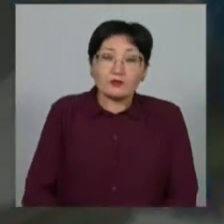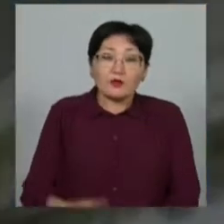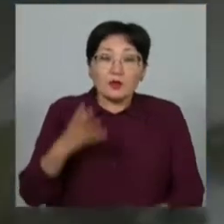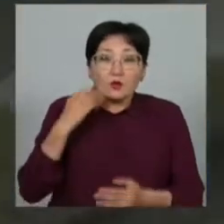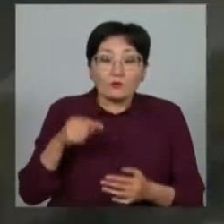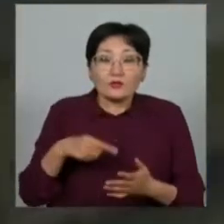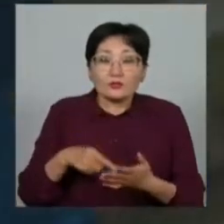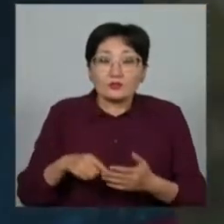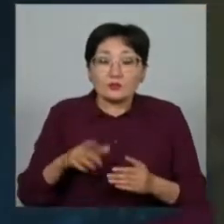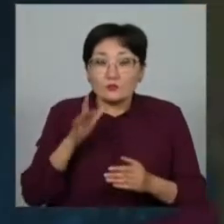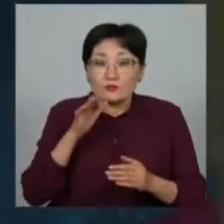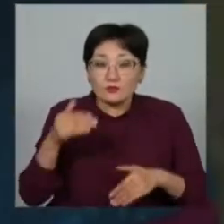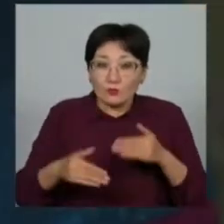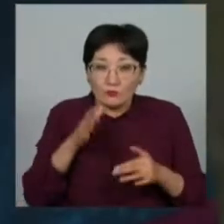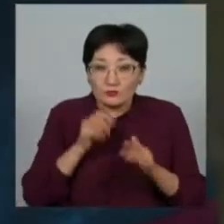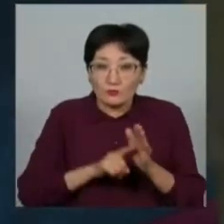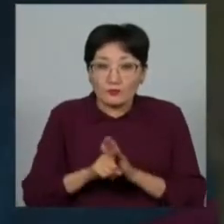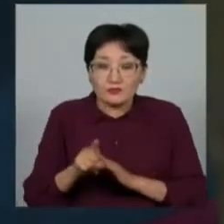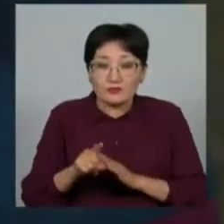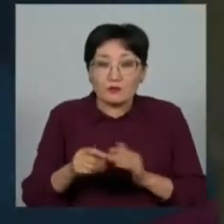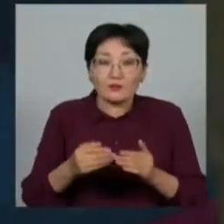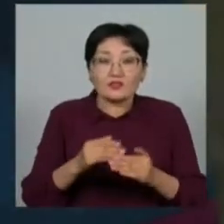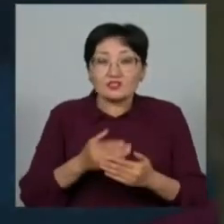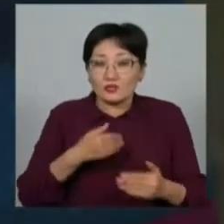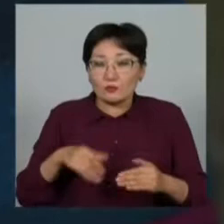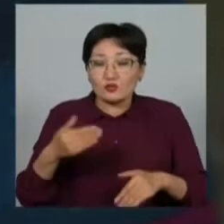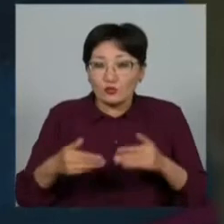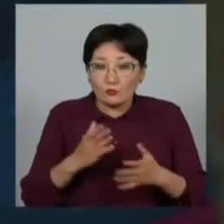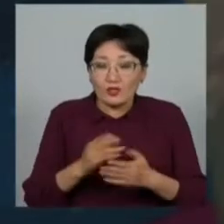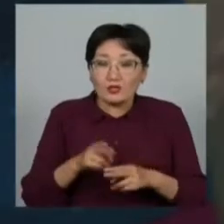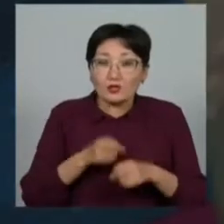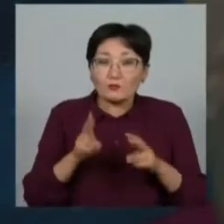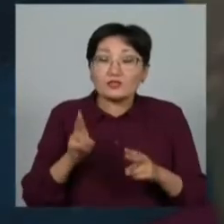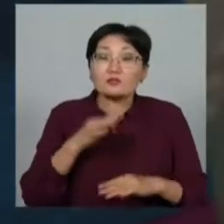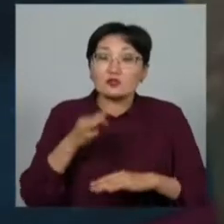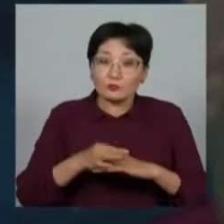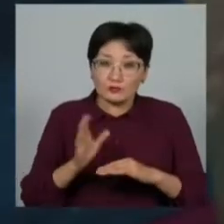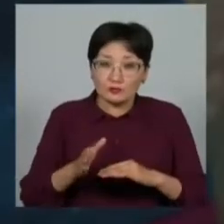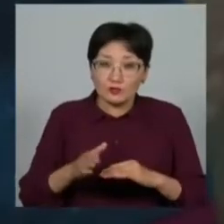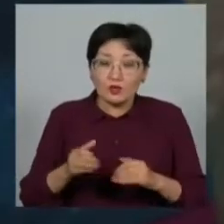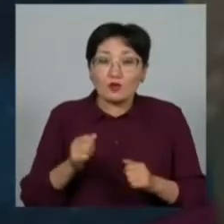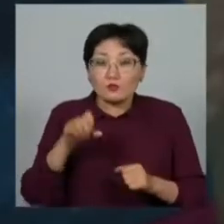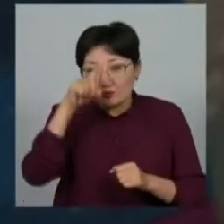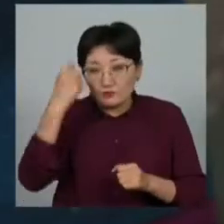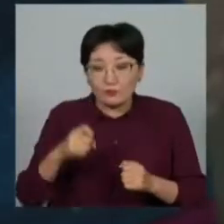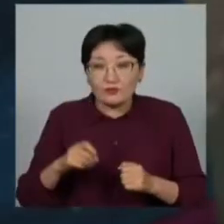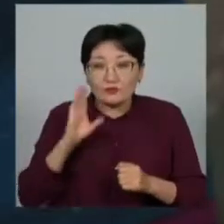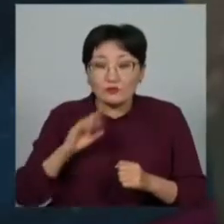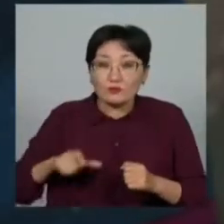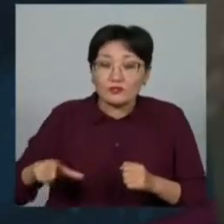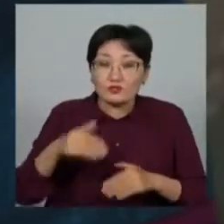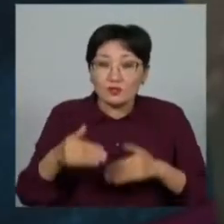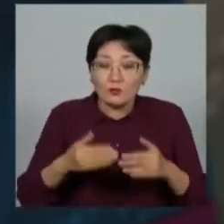Ал Алматыда суға түсу маусымы басталмай жатып, шомылып жүргендер бар. Олардың қауіпсіздігіне кім жауапты? Күн ұсыса, өзен жағалайтын